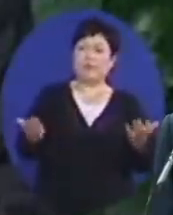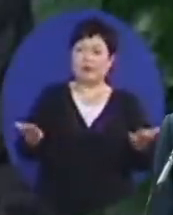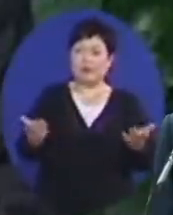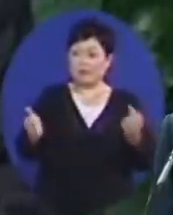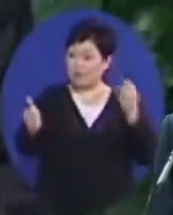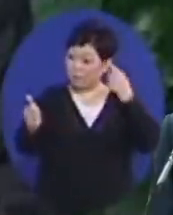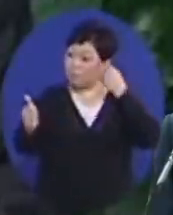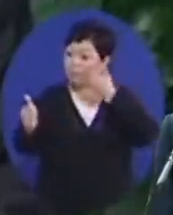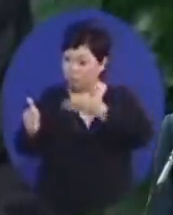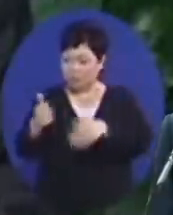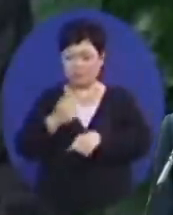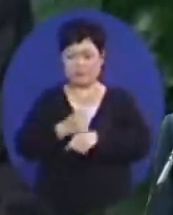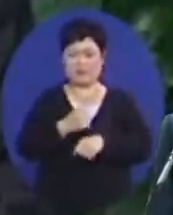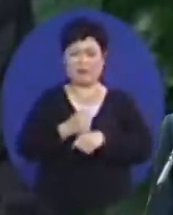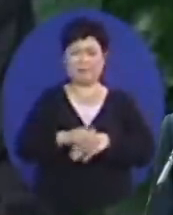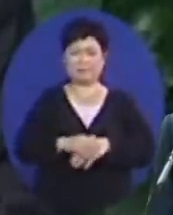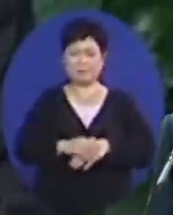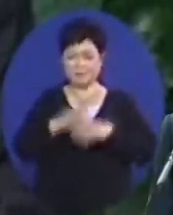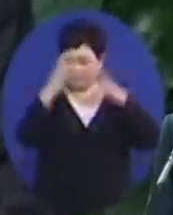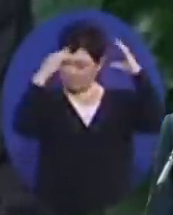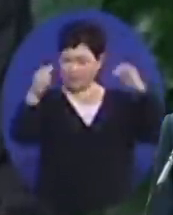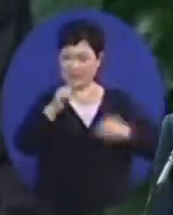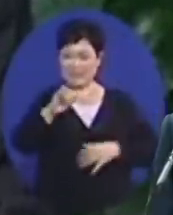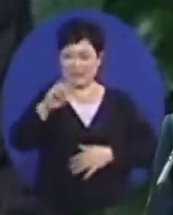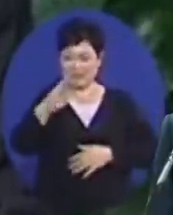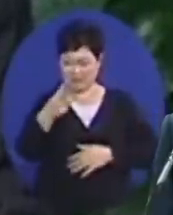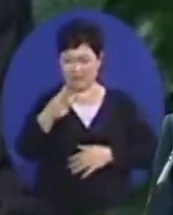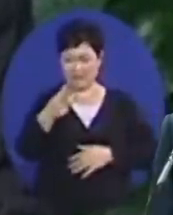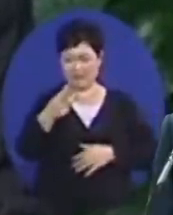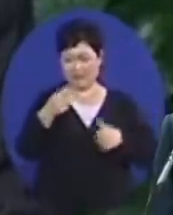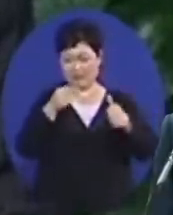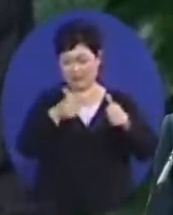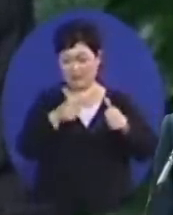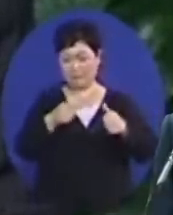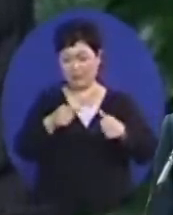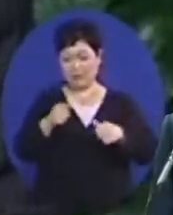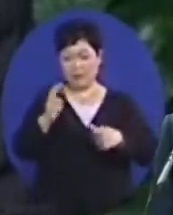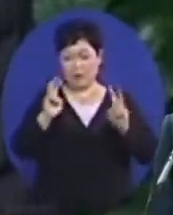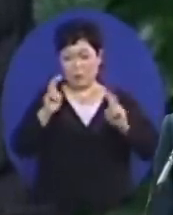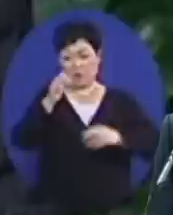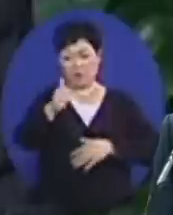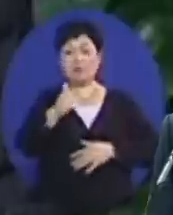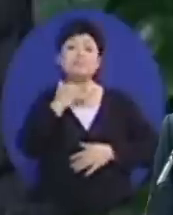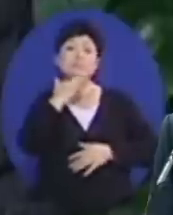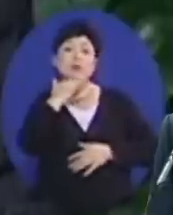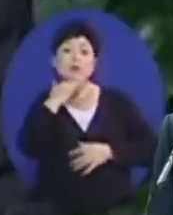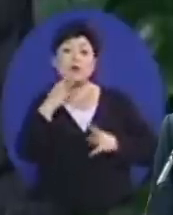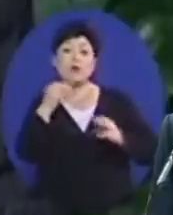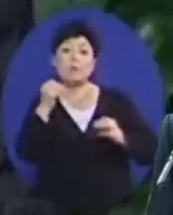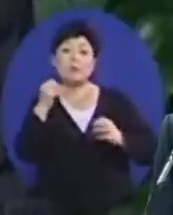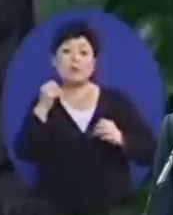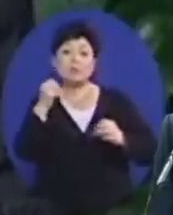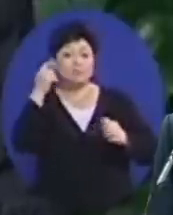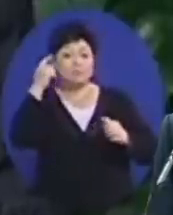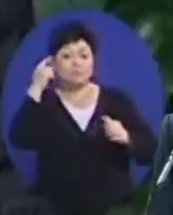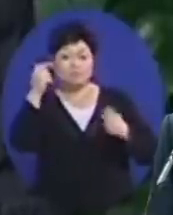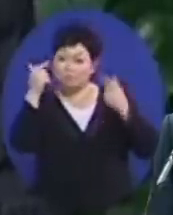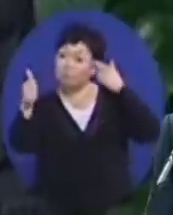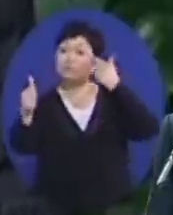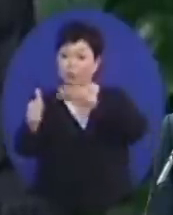그러니까 나폴레옹 힐이 그 말을 듣고 가만히 있더니, 회장님 올해 연세가 얼마십니까?